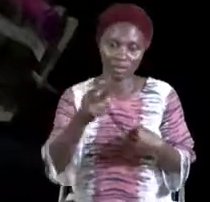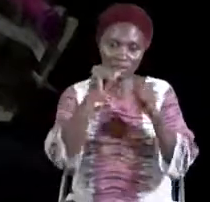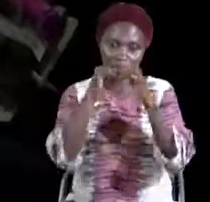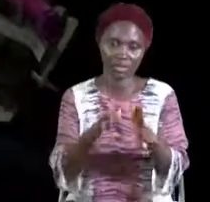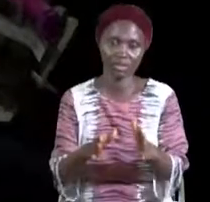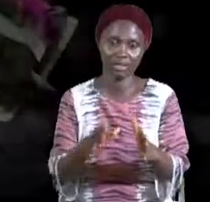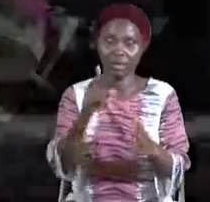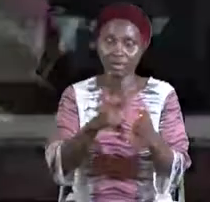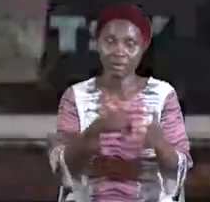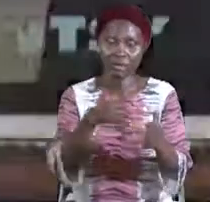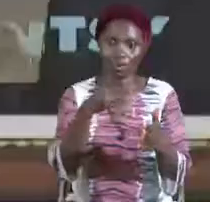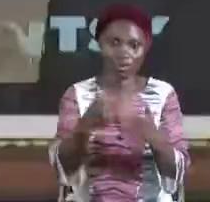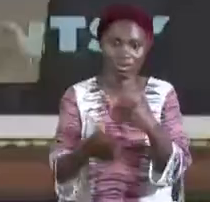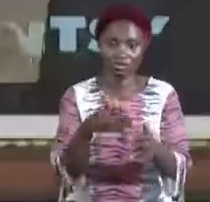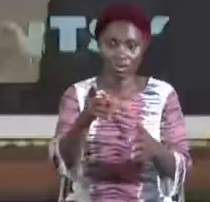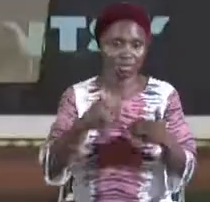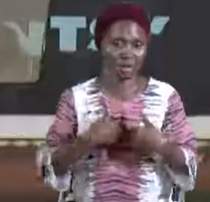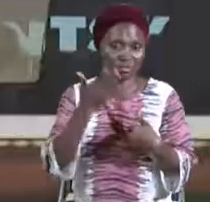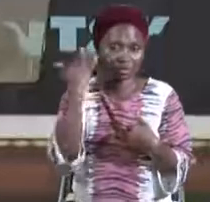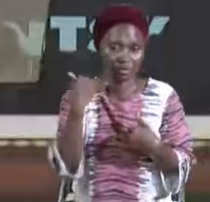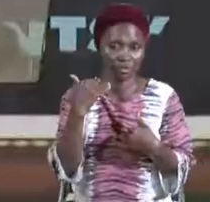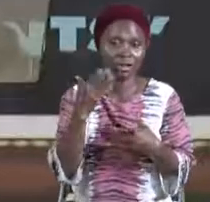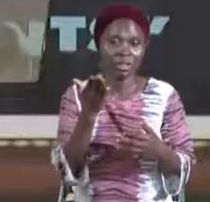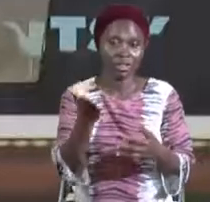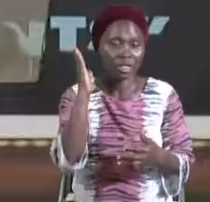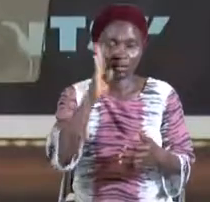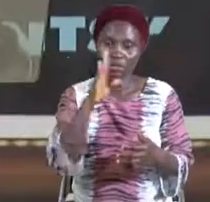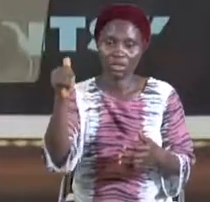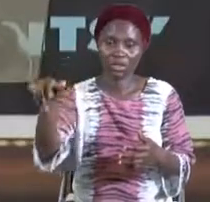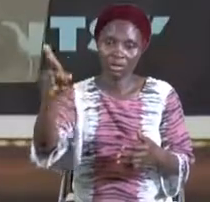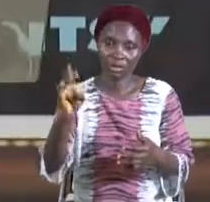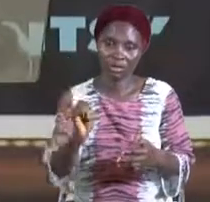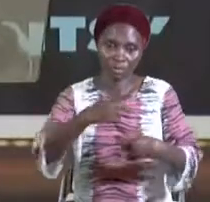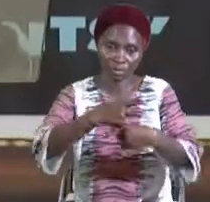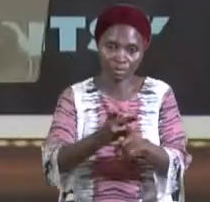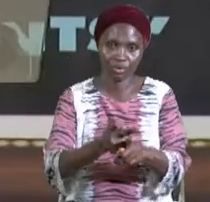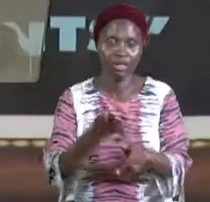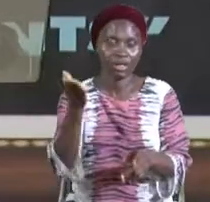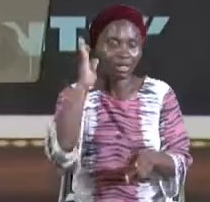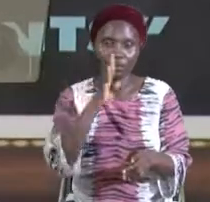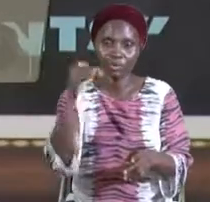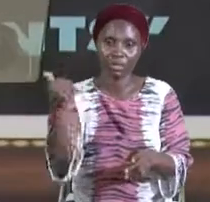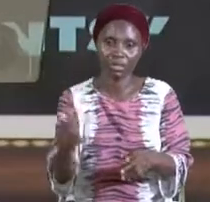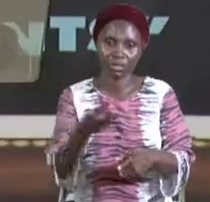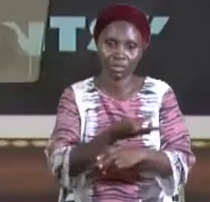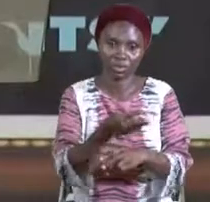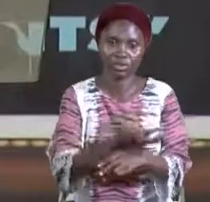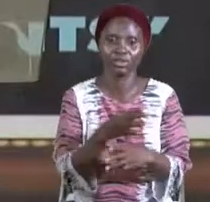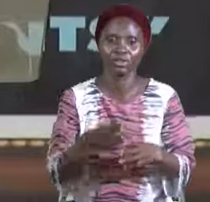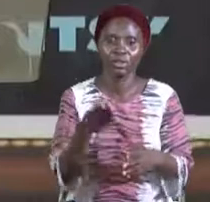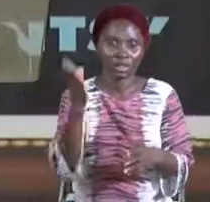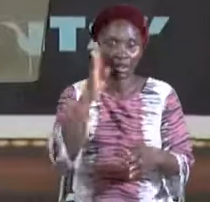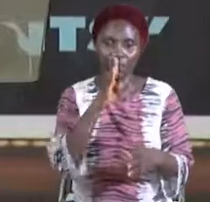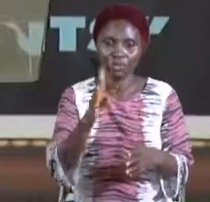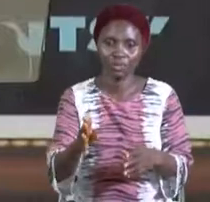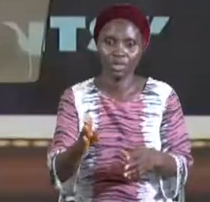bénédiction. Quel que soit ce que vous avez avant, il y aura une reproduction. Il y aura une multiplication. Il y